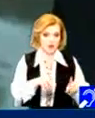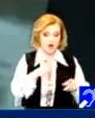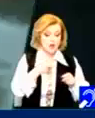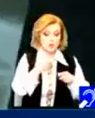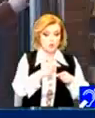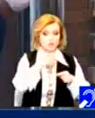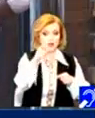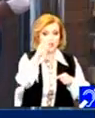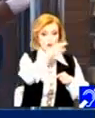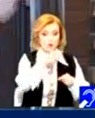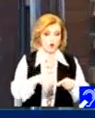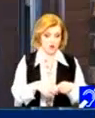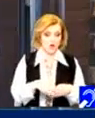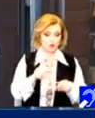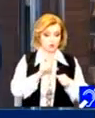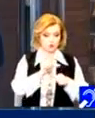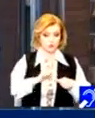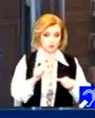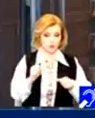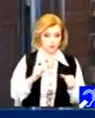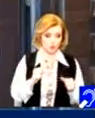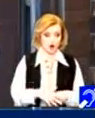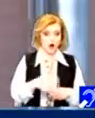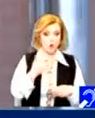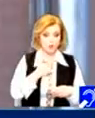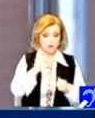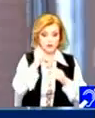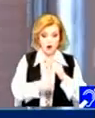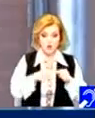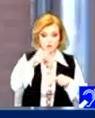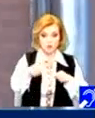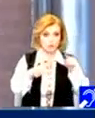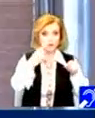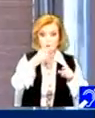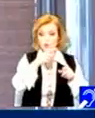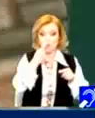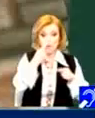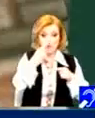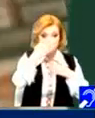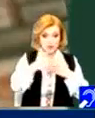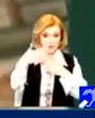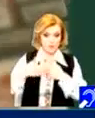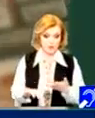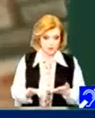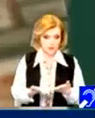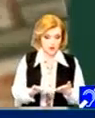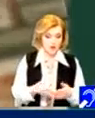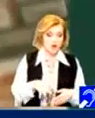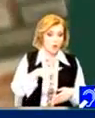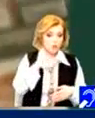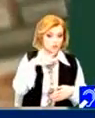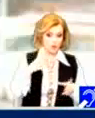încălcărilor continuă. În urma verificărilor la peste 1470 de obiective s-a depistat că fiecare al patrulea încalcă